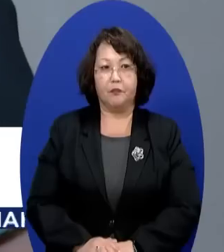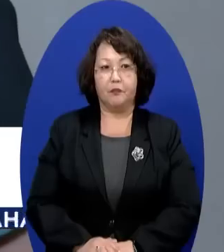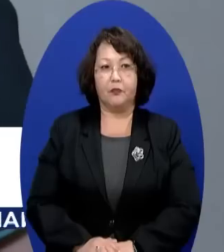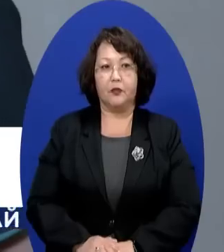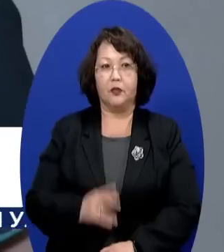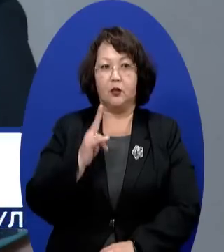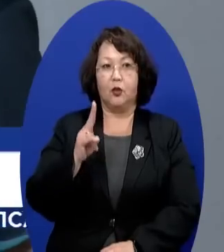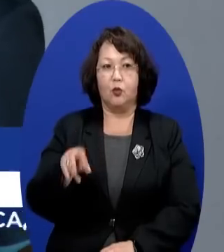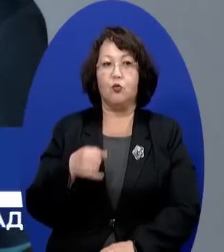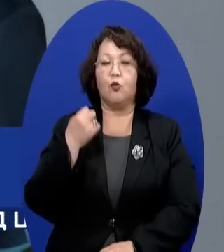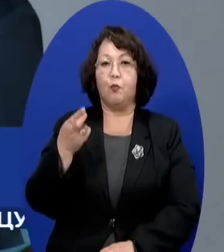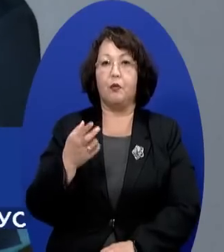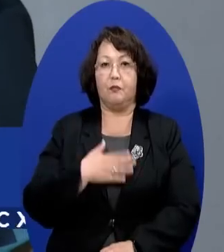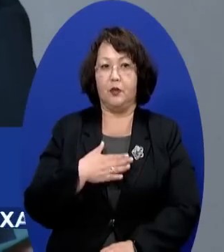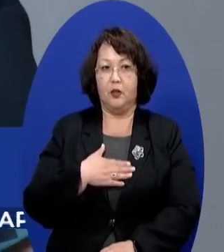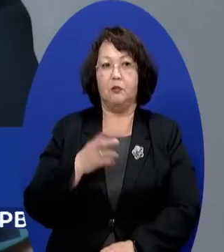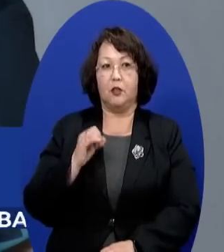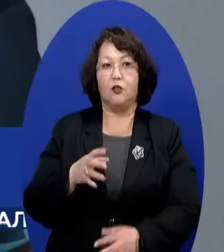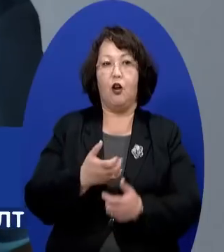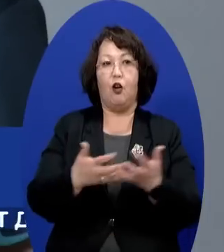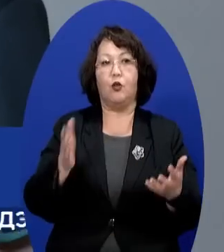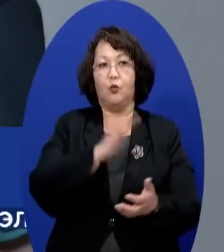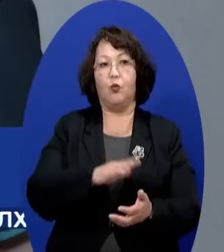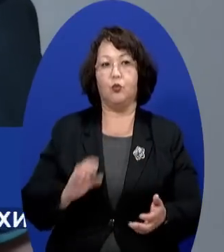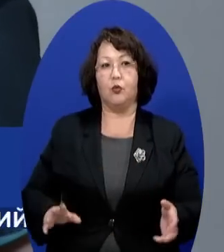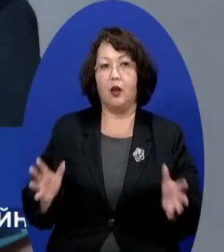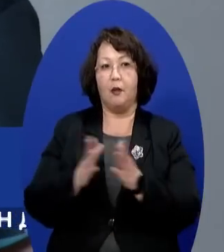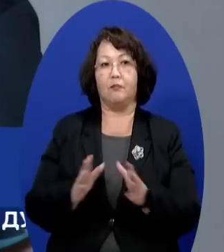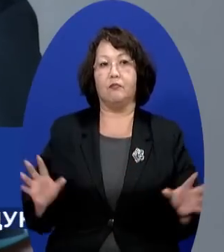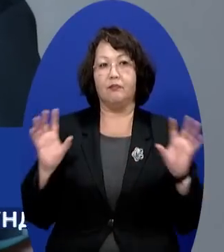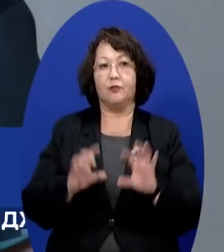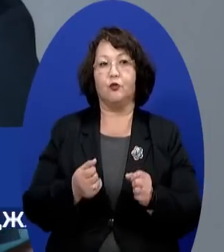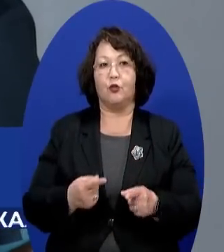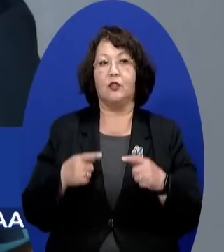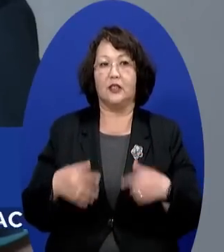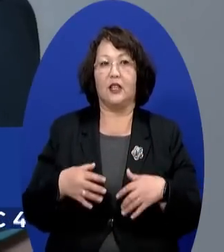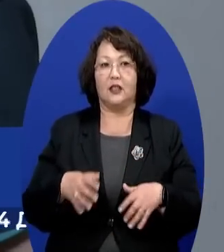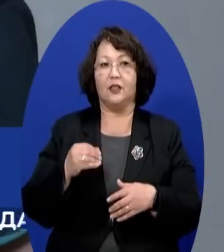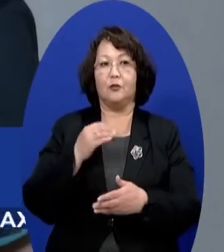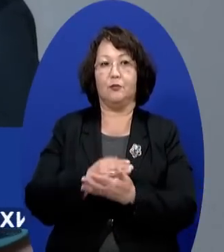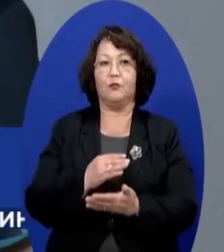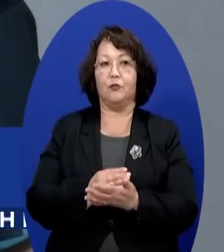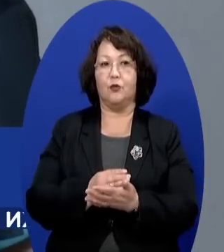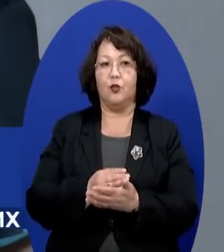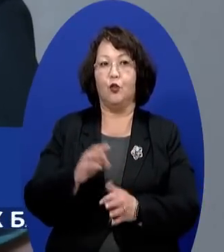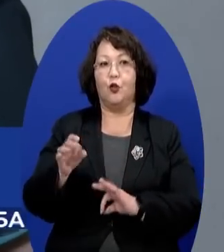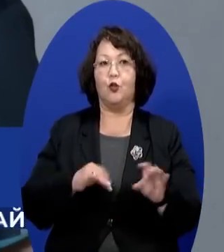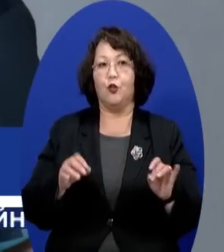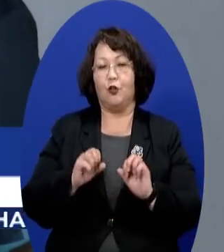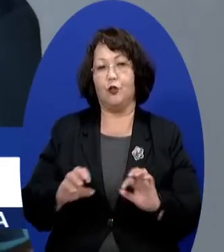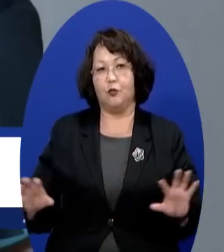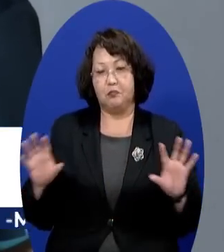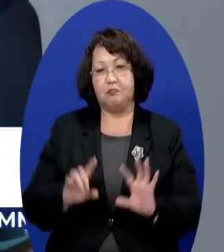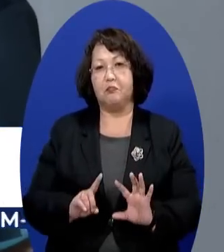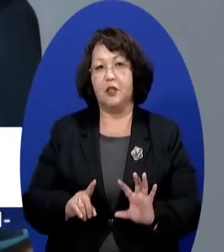Клуби хасаа гадна маш нөгөө олон хүүхдүүдтэй оролцож байгаа болохоор ер нь амар сандралтай байгаа. Тэгээд олон хүүхдүүдтэй нөгөө